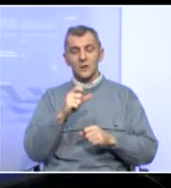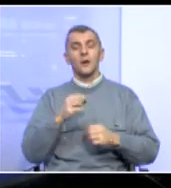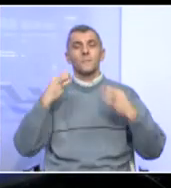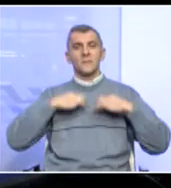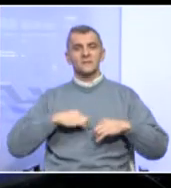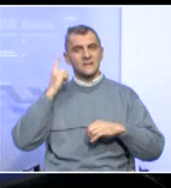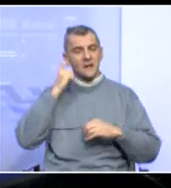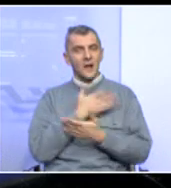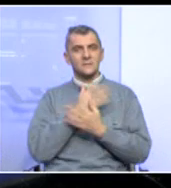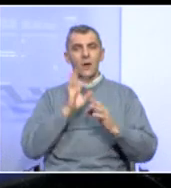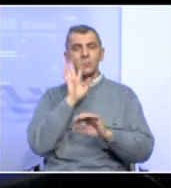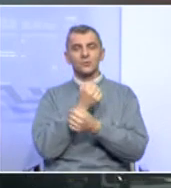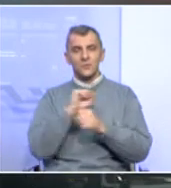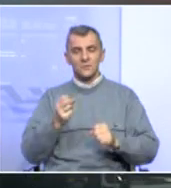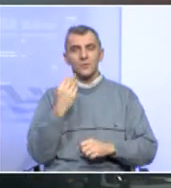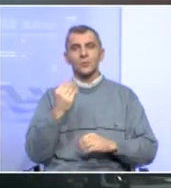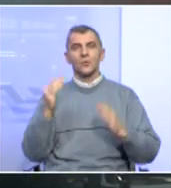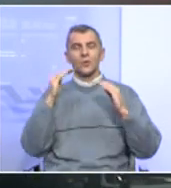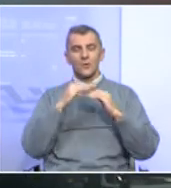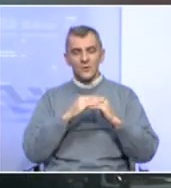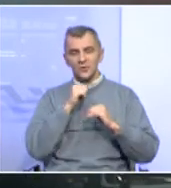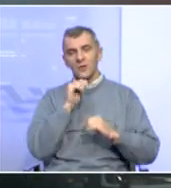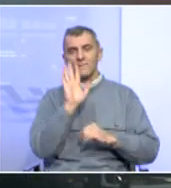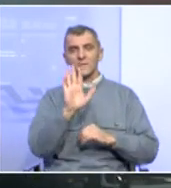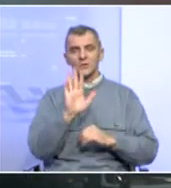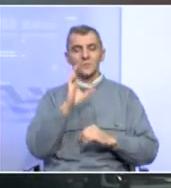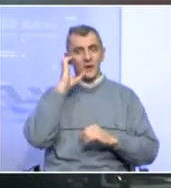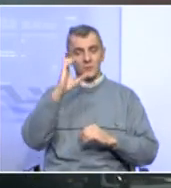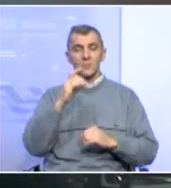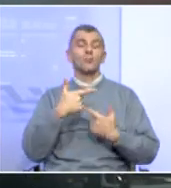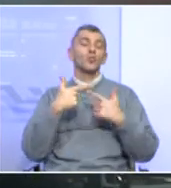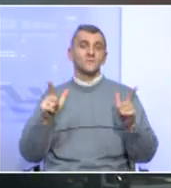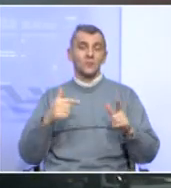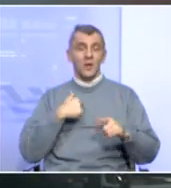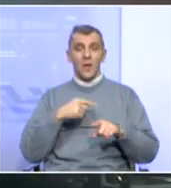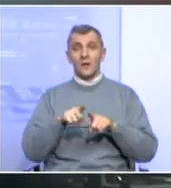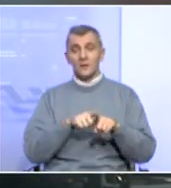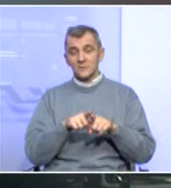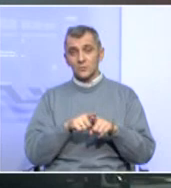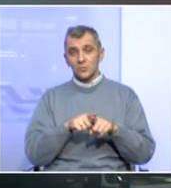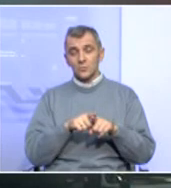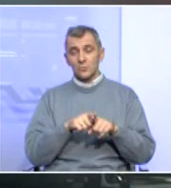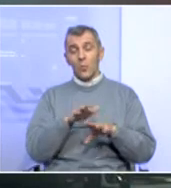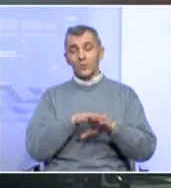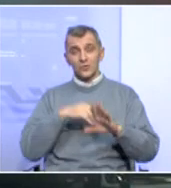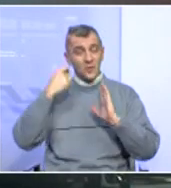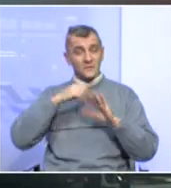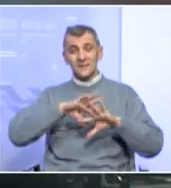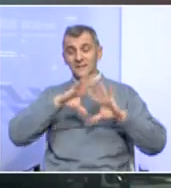Hercegovinu. Dobro veče, dobrodošao. Dobro veče vama, vašim gledalcima. Dozvolite da i ja na početku emisije